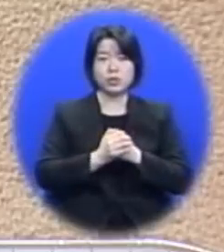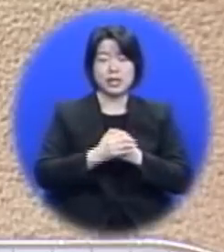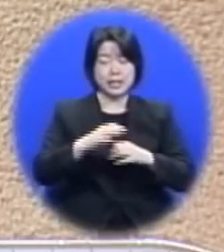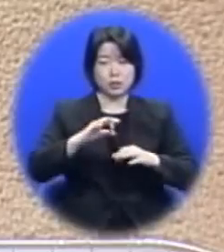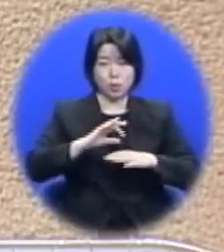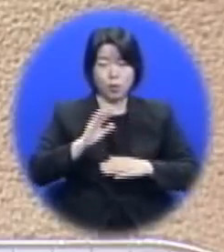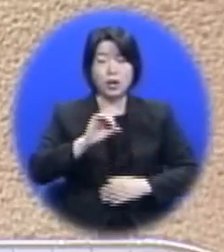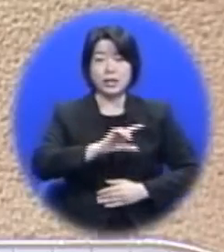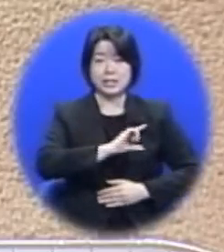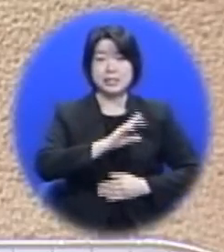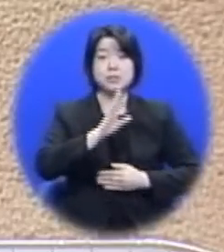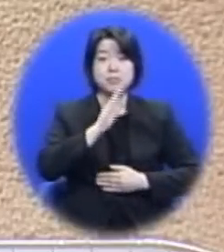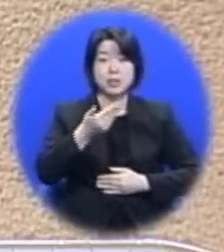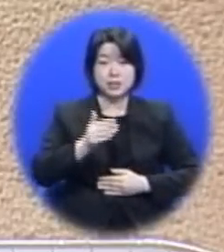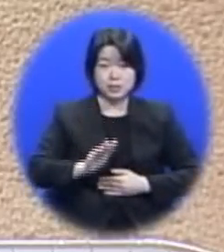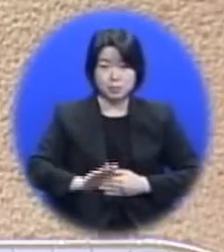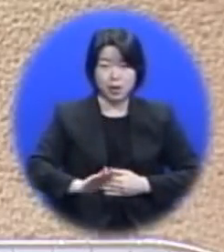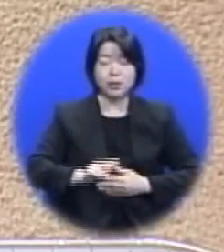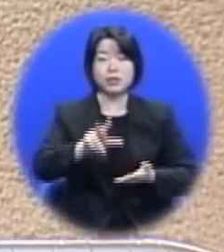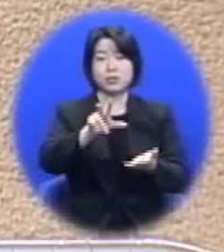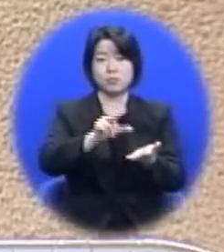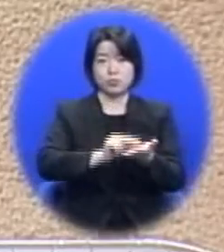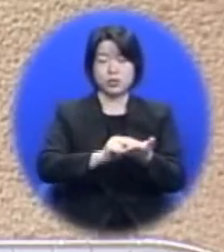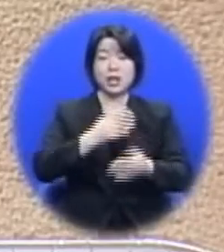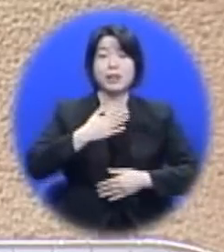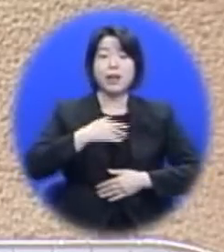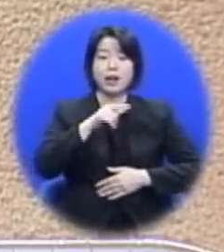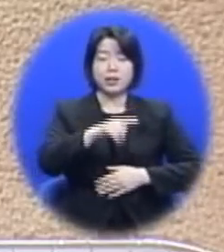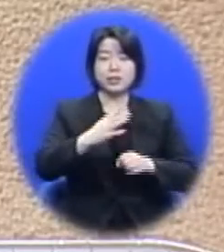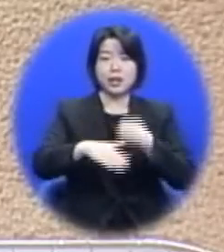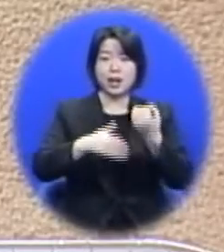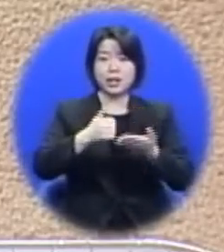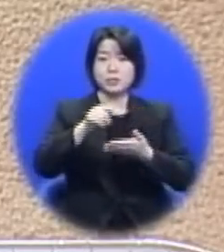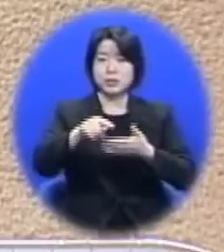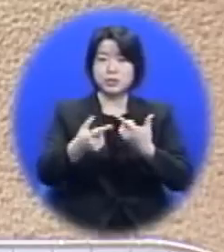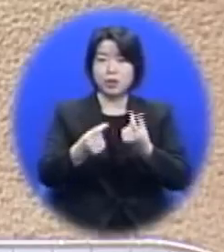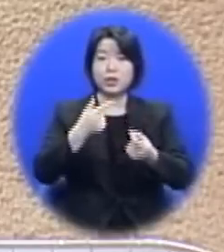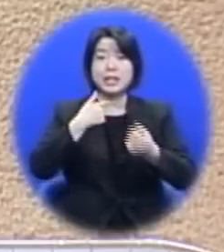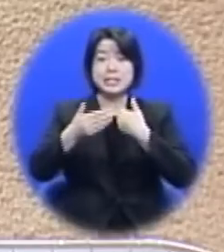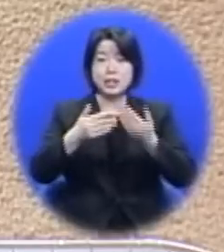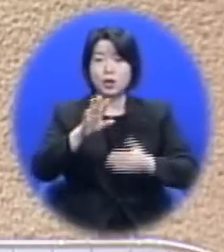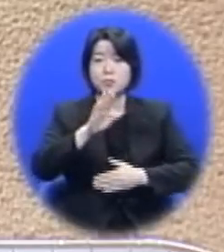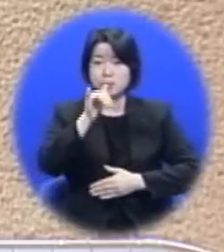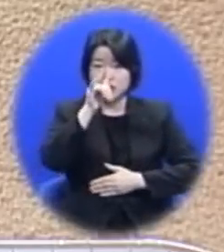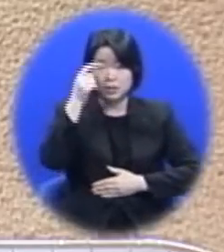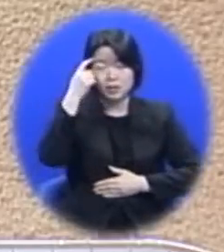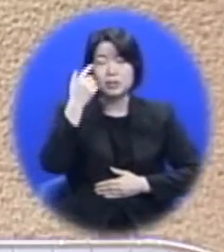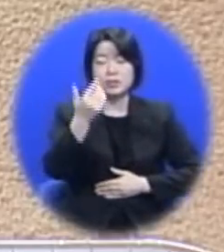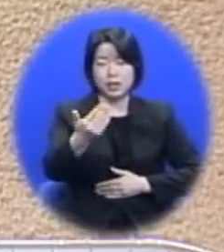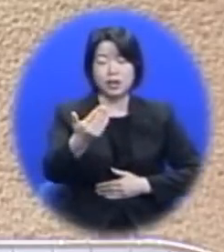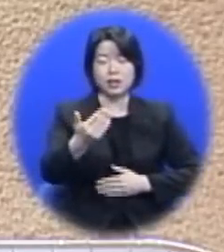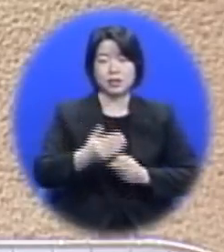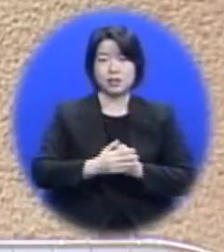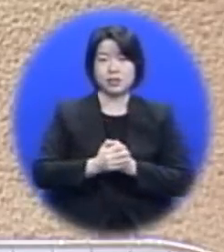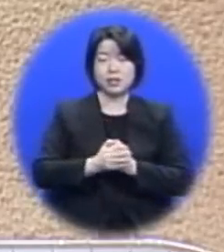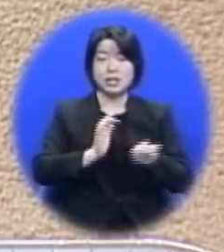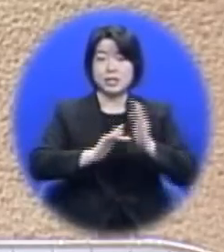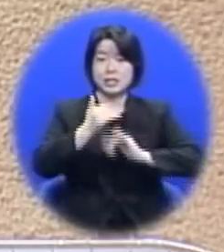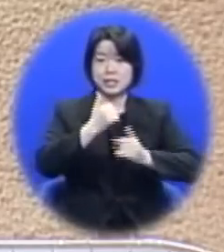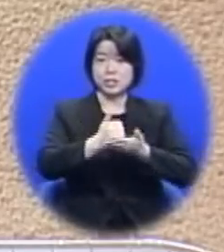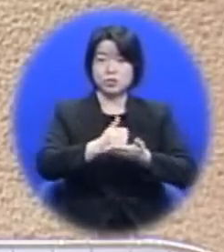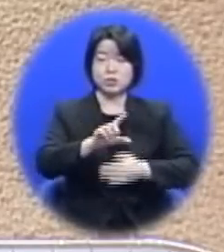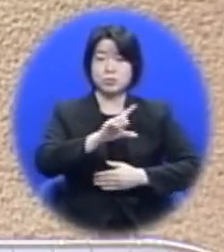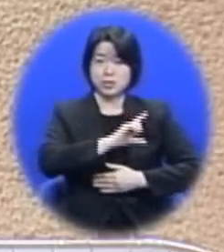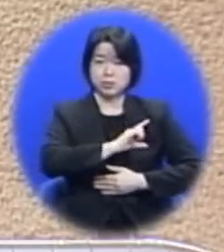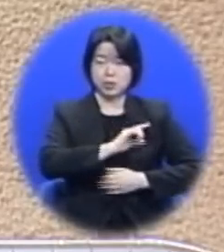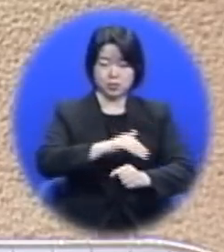놀라운 이름이지만 문제는 내가 그 하나님을 그렇게 체험했느냐고 하는 것입니다. 예수님의 이름에는